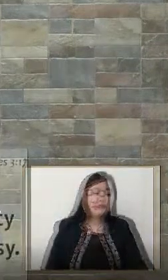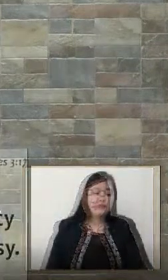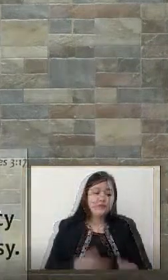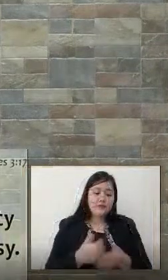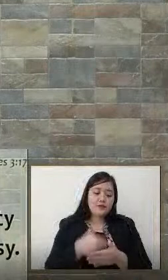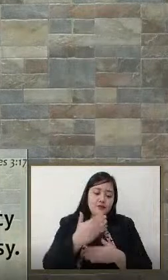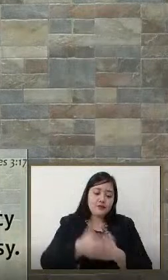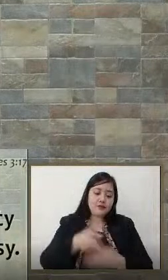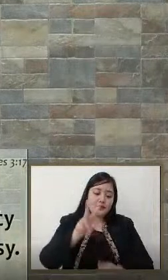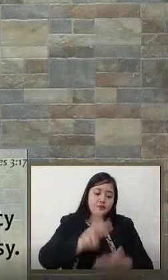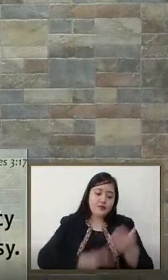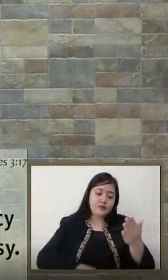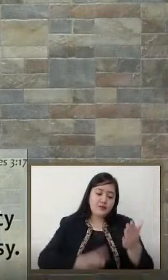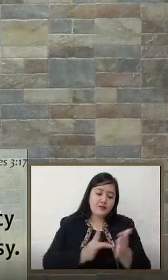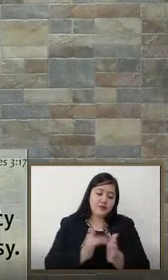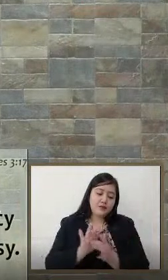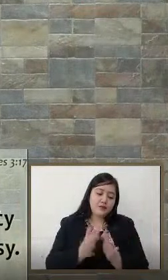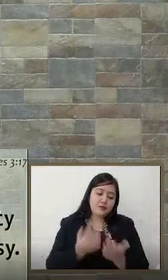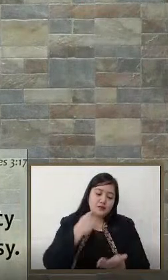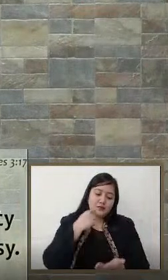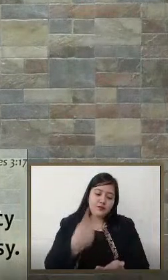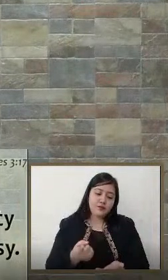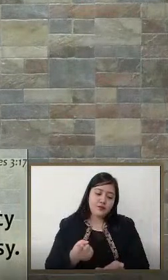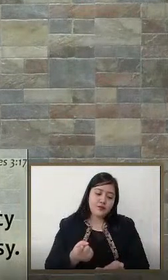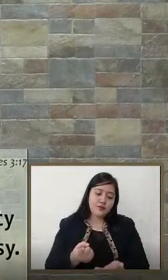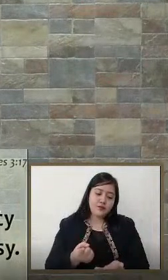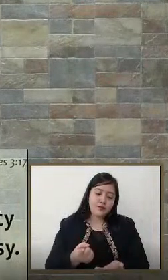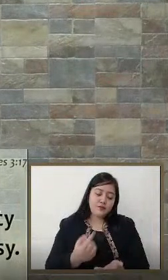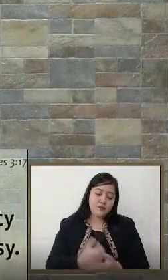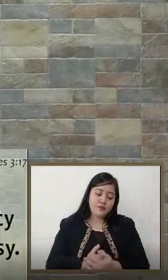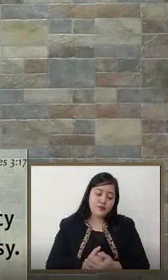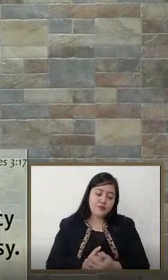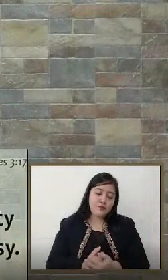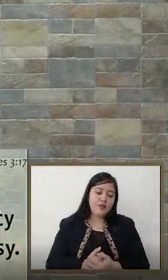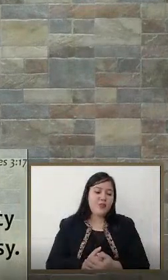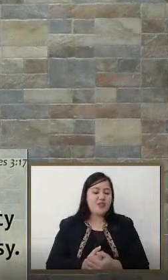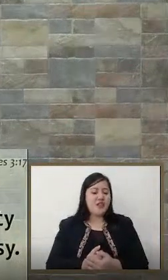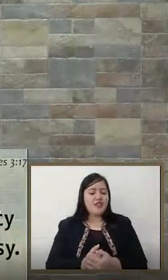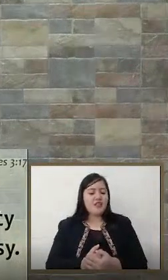ha? Without partiality and without hypocrisy.